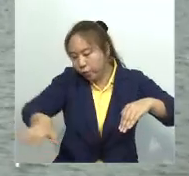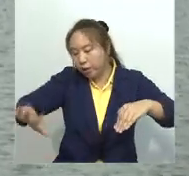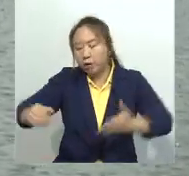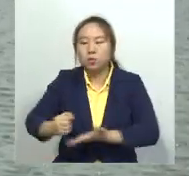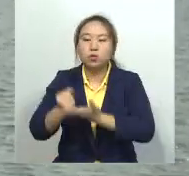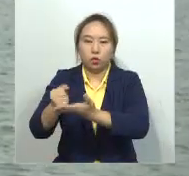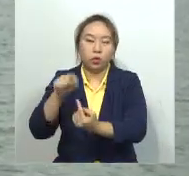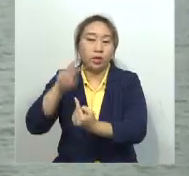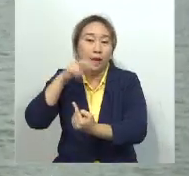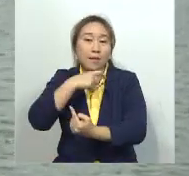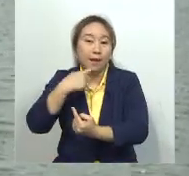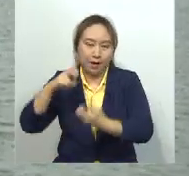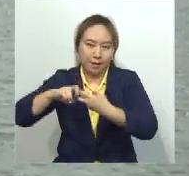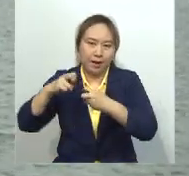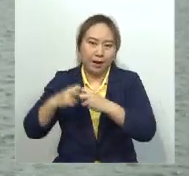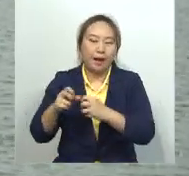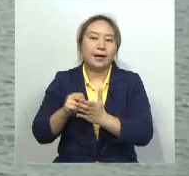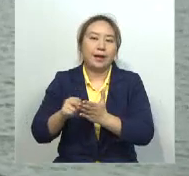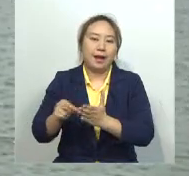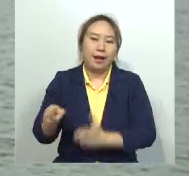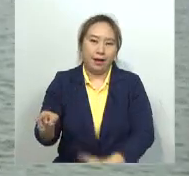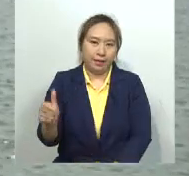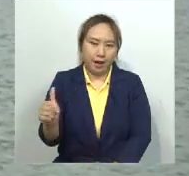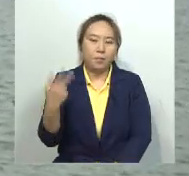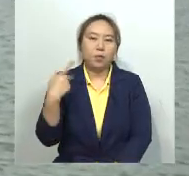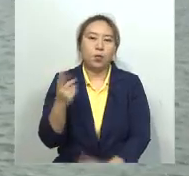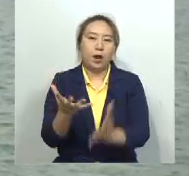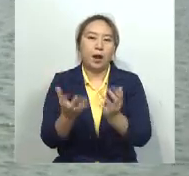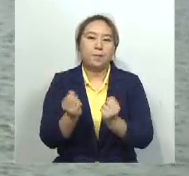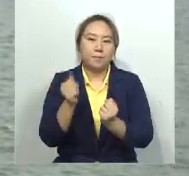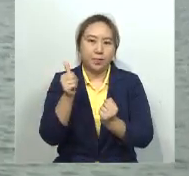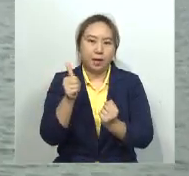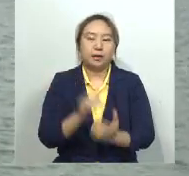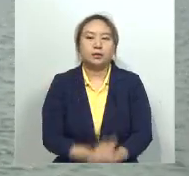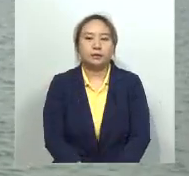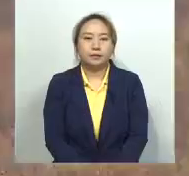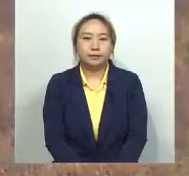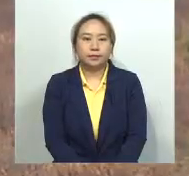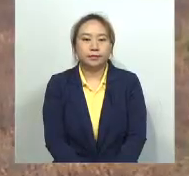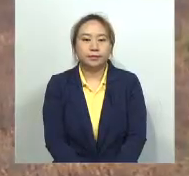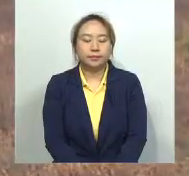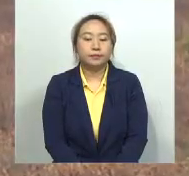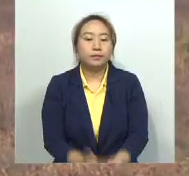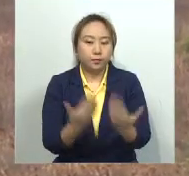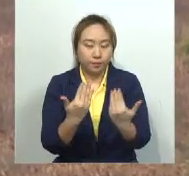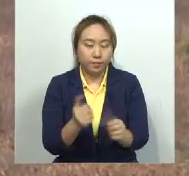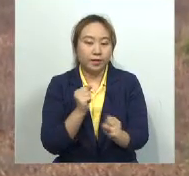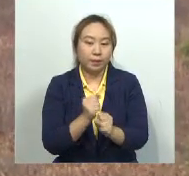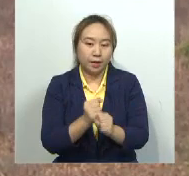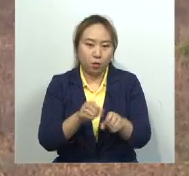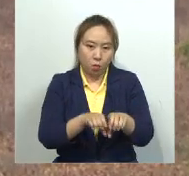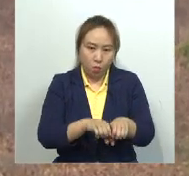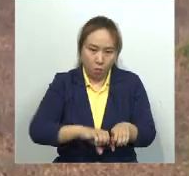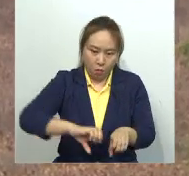กับพื้นที่ตำบลนาหนองทุ่มนะฮะได้รับประโยชน์แบบยั่งยืนนะครับ การดำเนินงานวางท่อเพื่อผัน